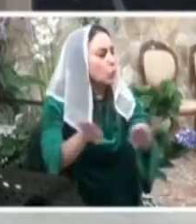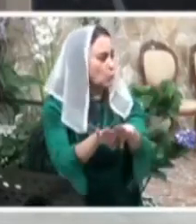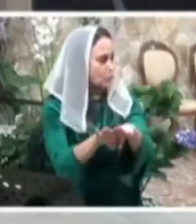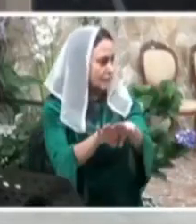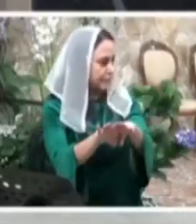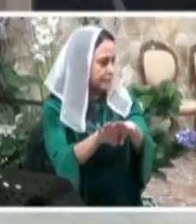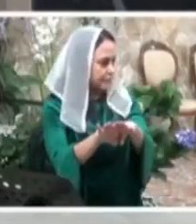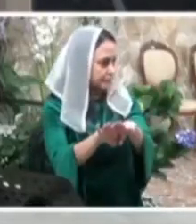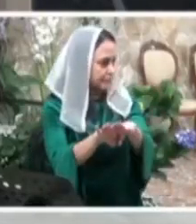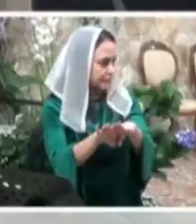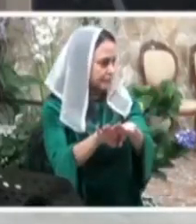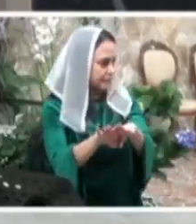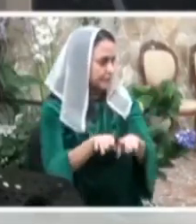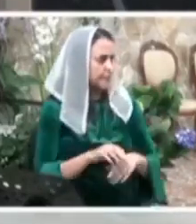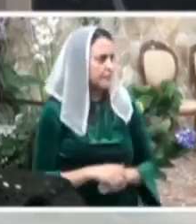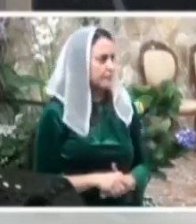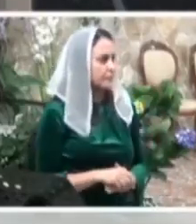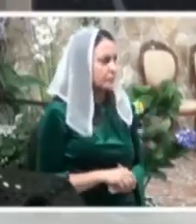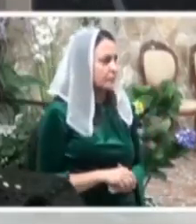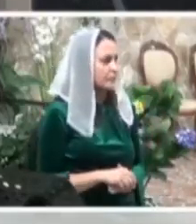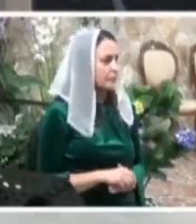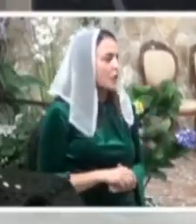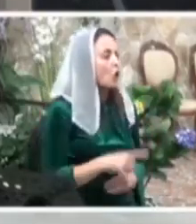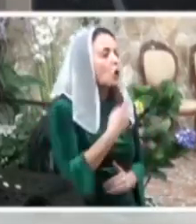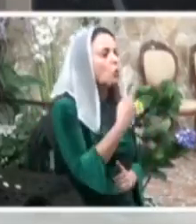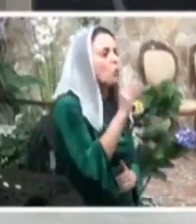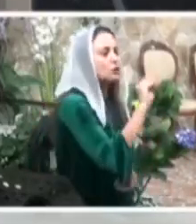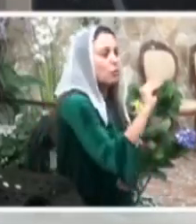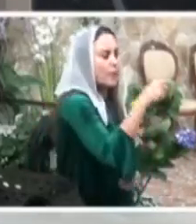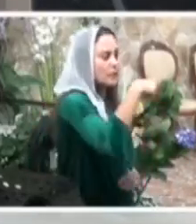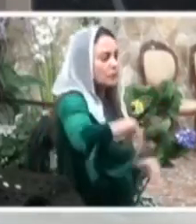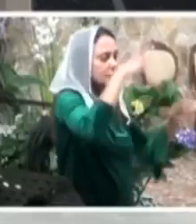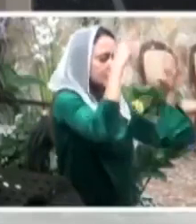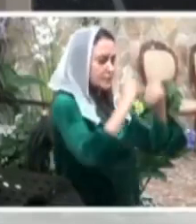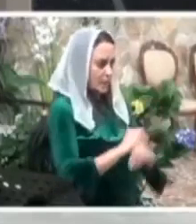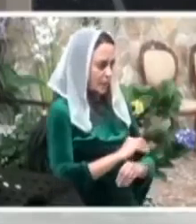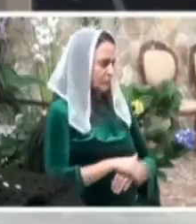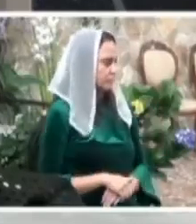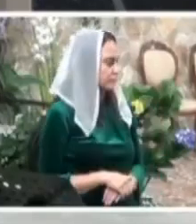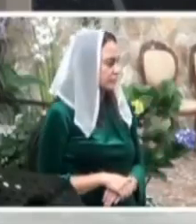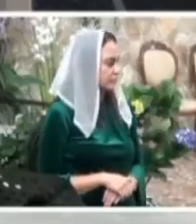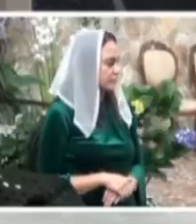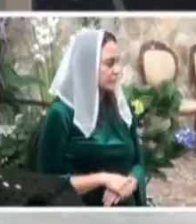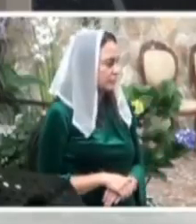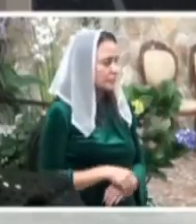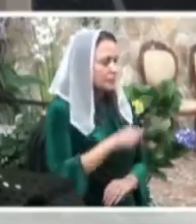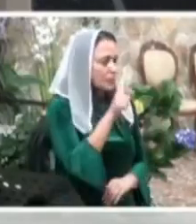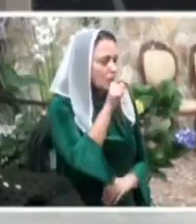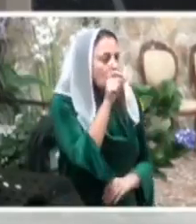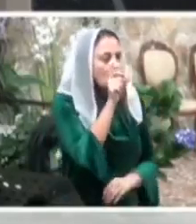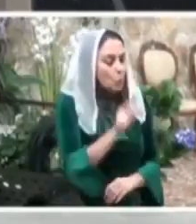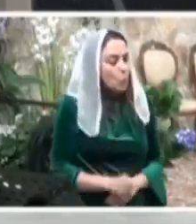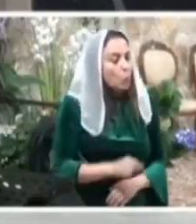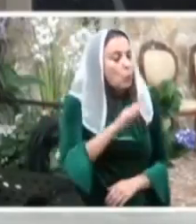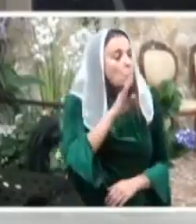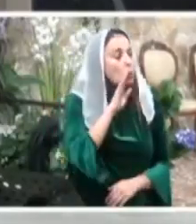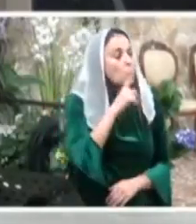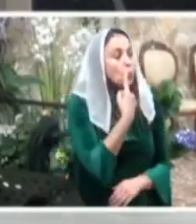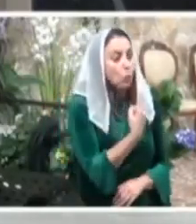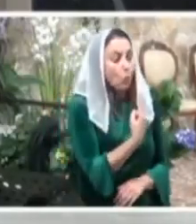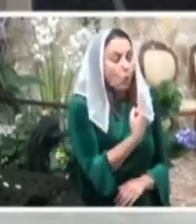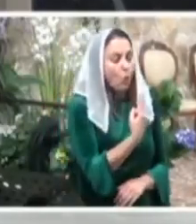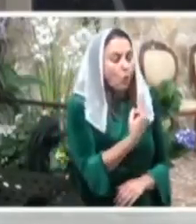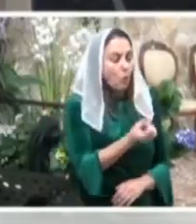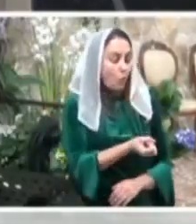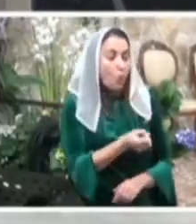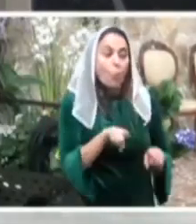È possibile, una prima domanda, è possibile che l'uomo chiudi la porta del suo